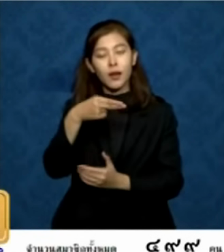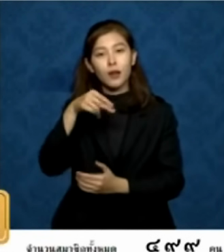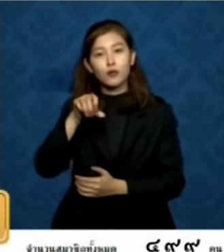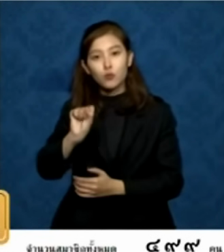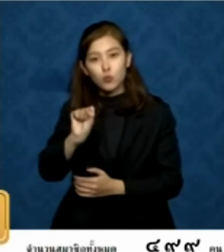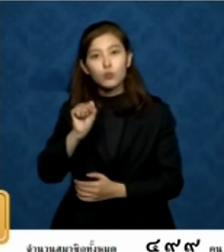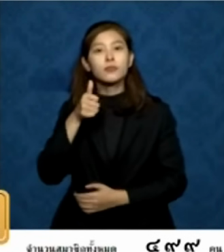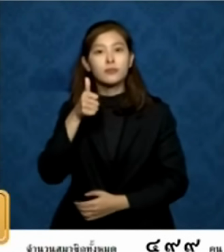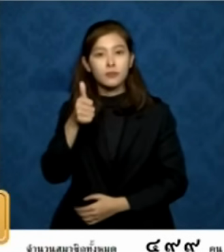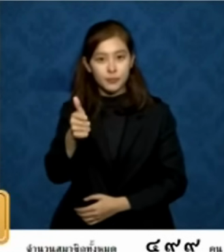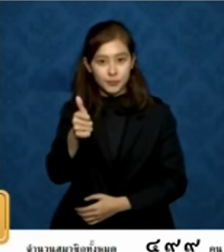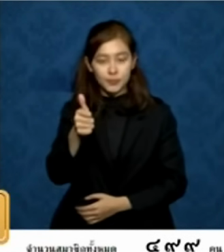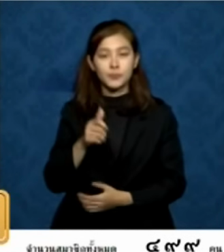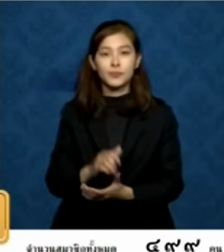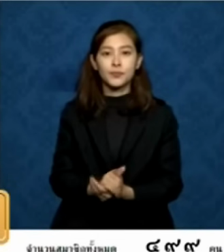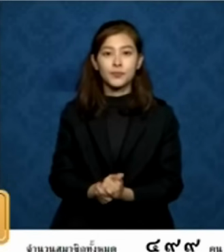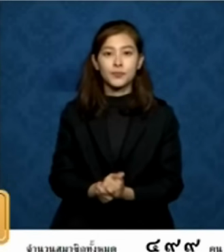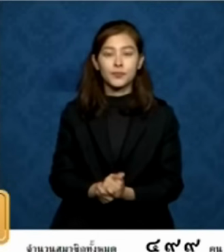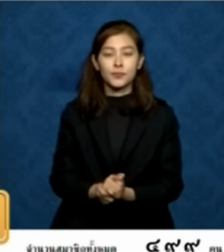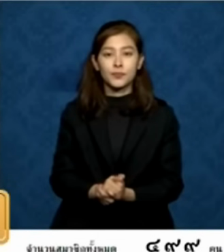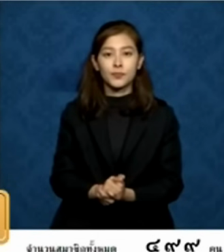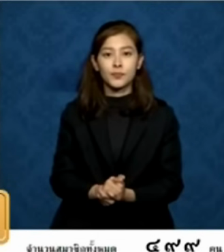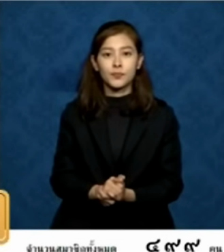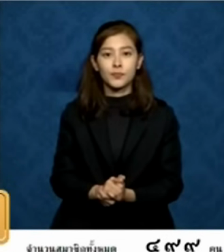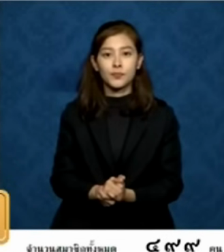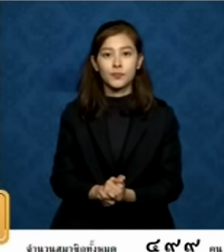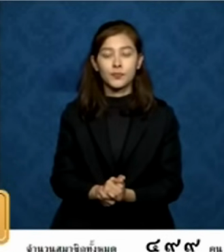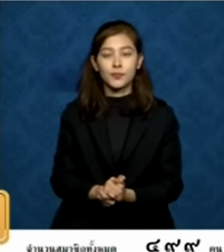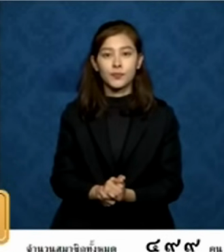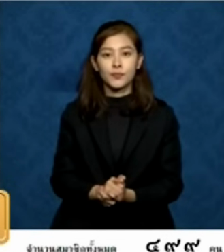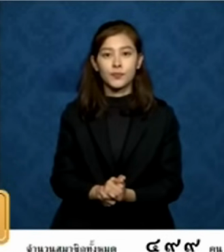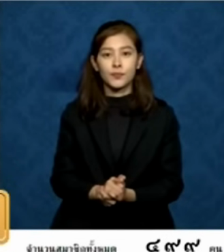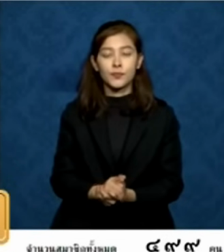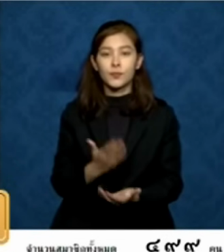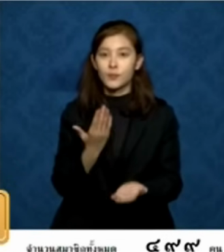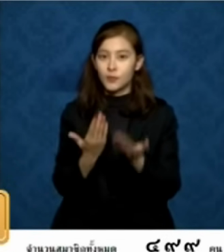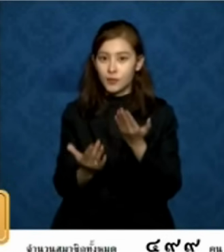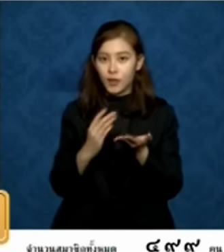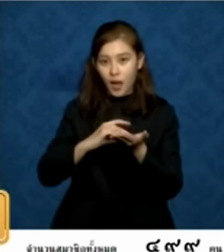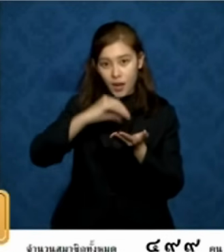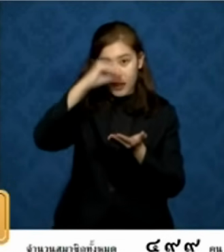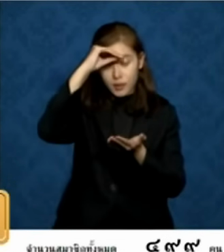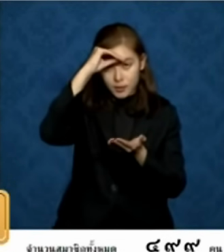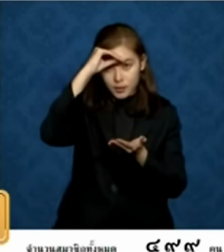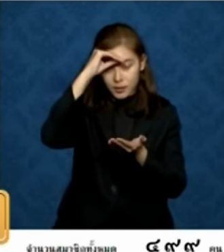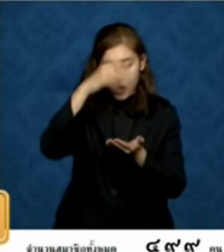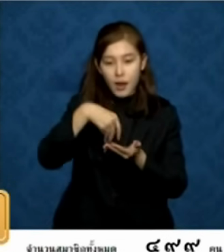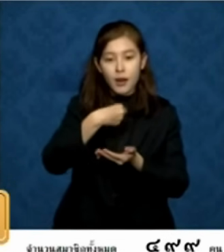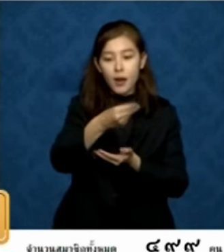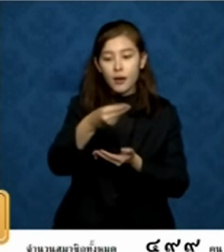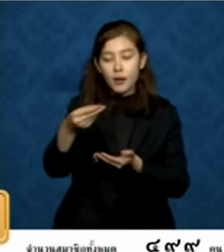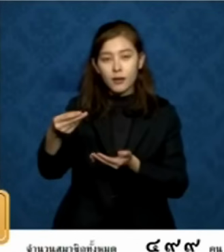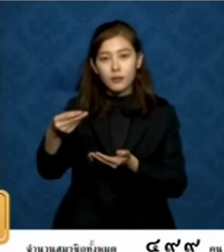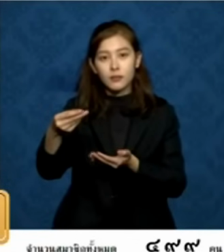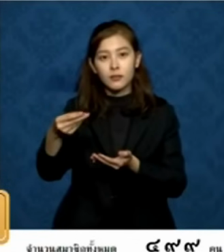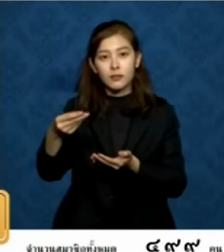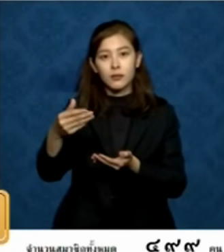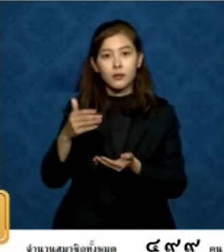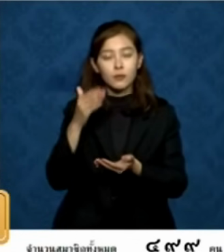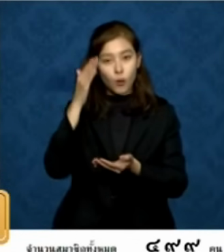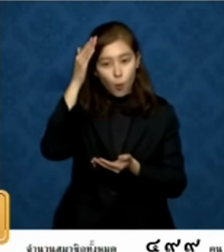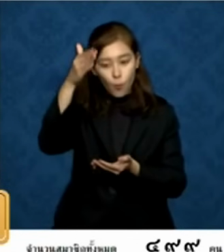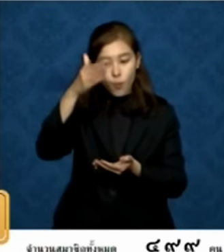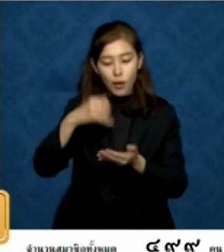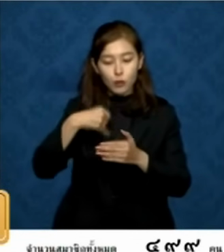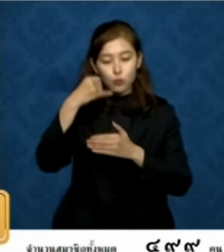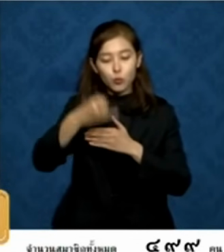คสมัยรวมทั้งขยายโอกาสทางการศึกษาให้ครอบคลุม ไปถึงระดับวิชาชีพเพื่อพัฒนา